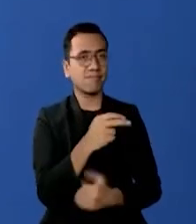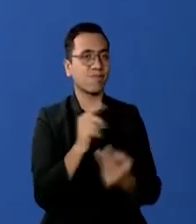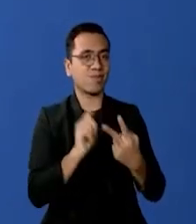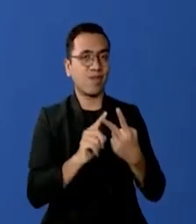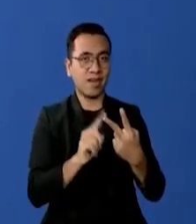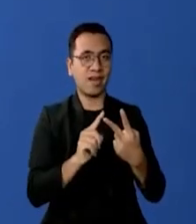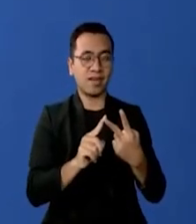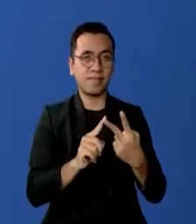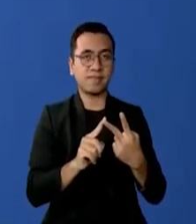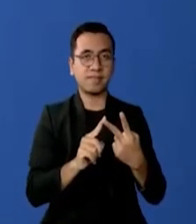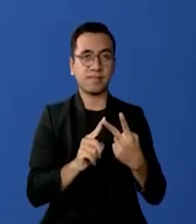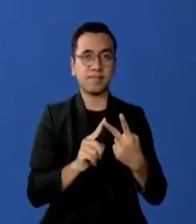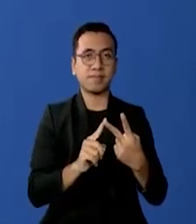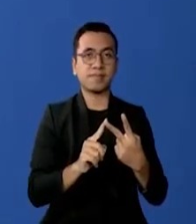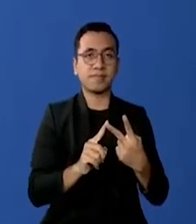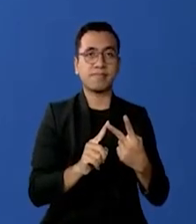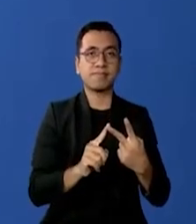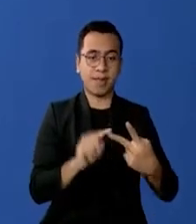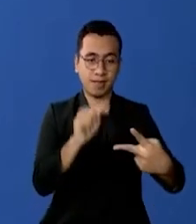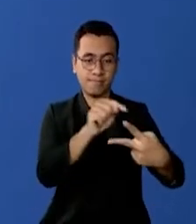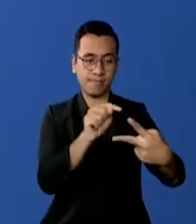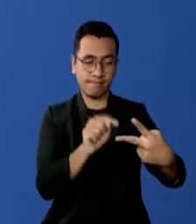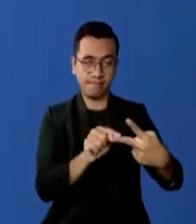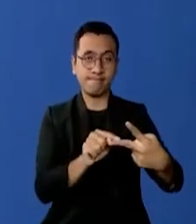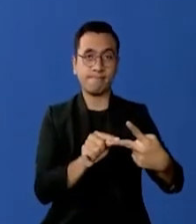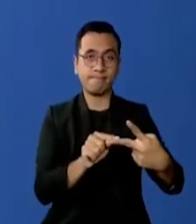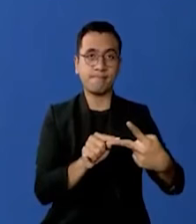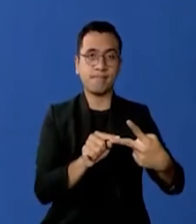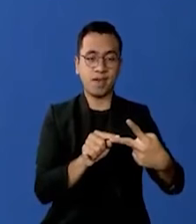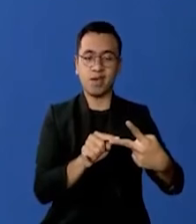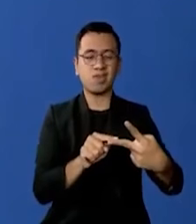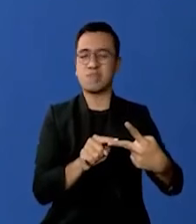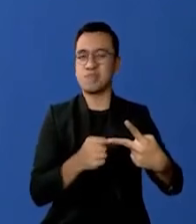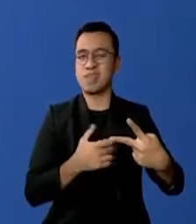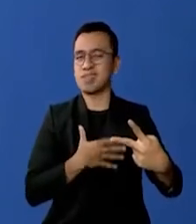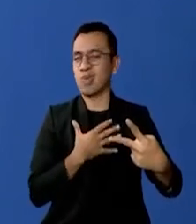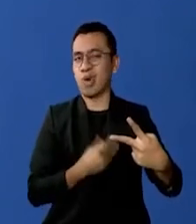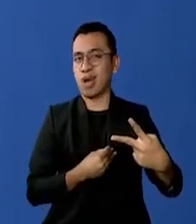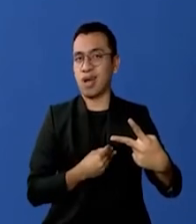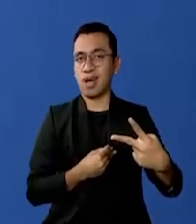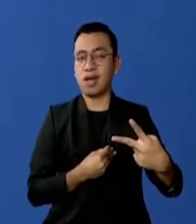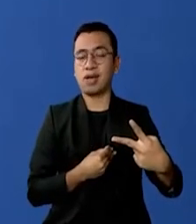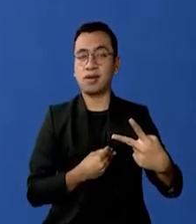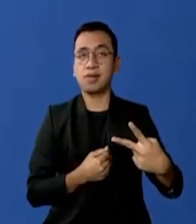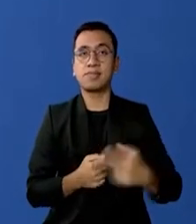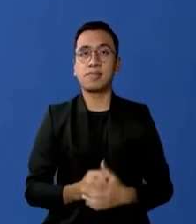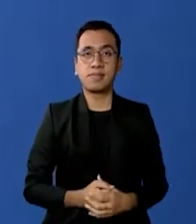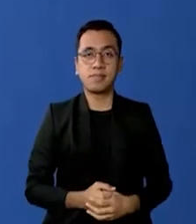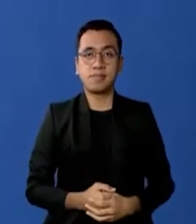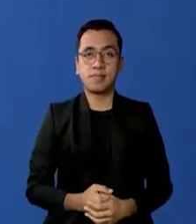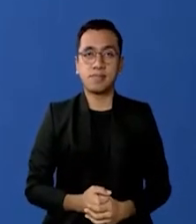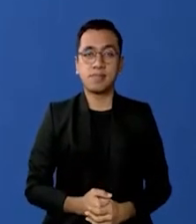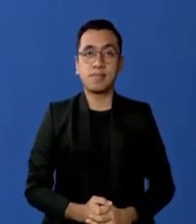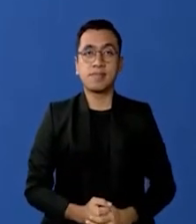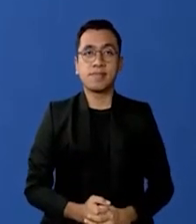sebenernya sama dua-duanya sama-sama menyedihkan karena harusnya tada tapi